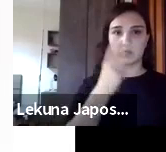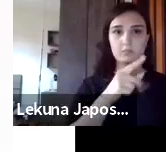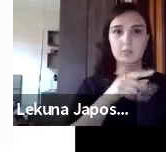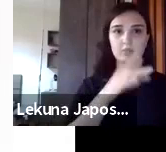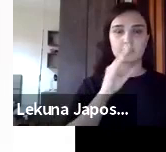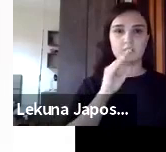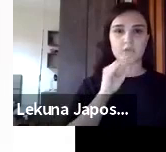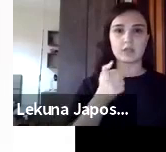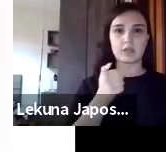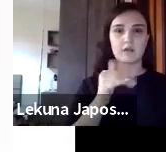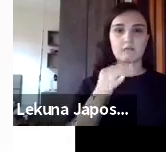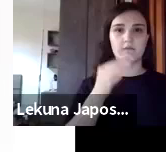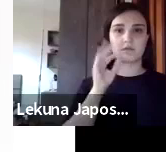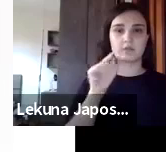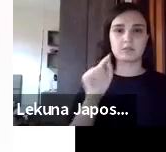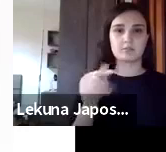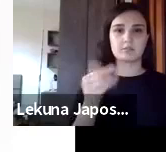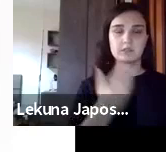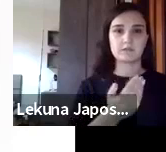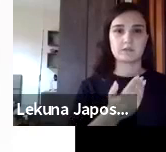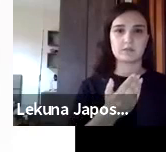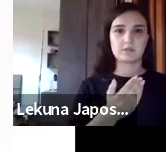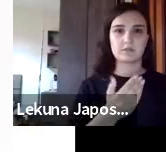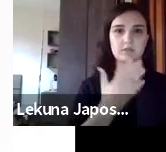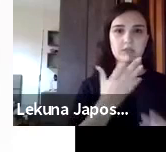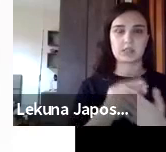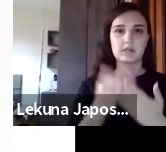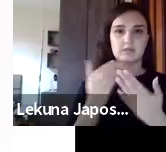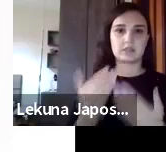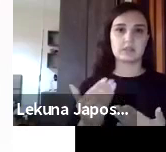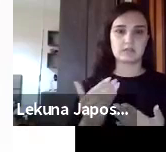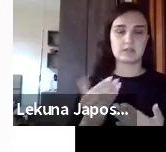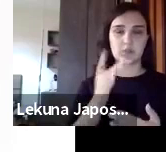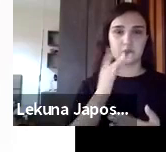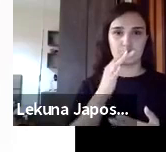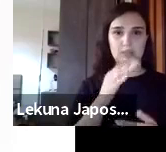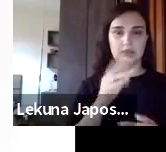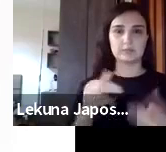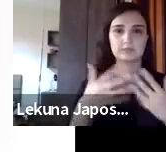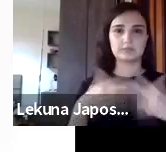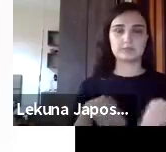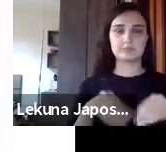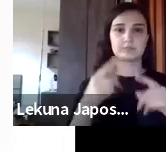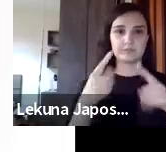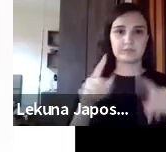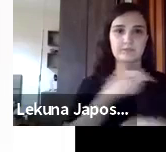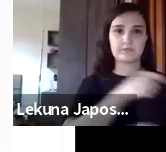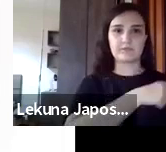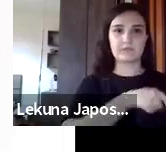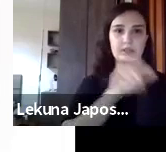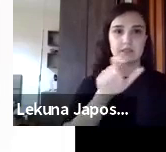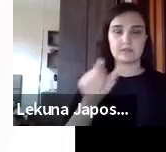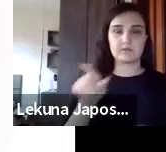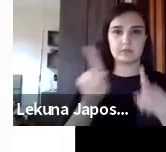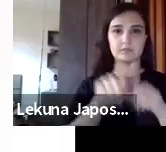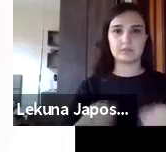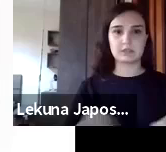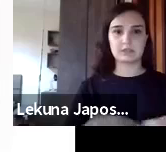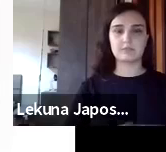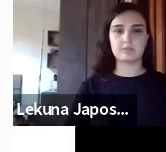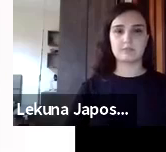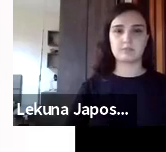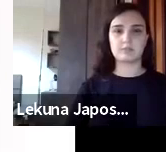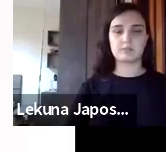როცა ყავას როს ის არის მისთვის ამოყოფილი რაღაცა დრო და ოჯახის სხვა წევრები ალბათ, ხო?